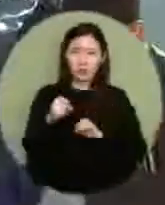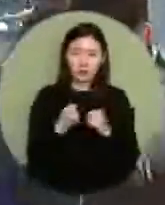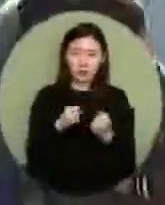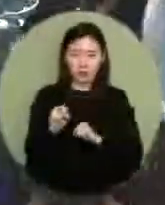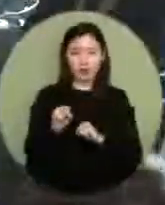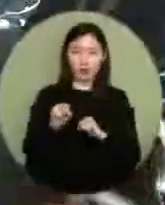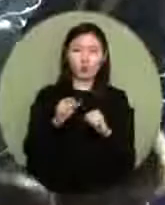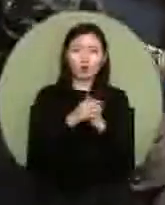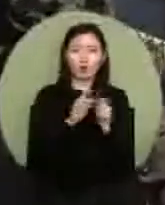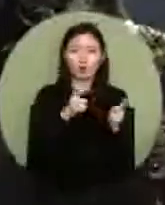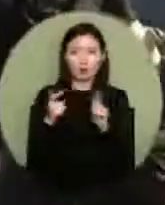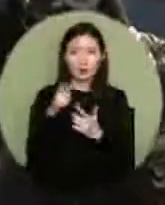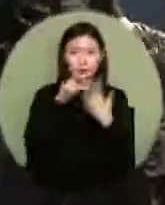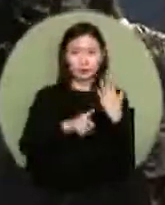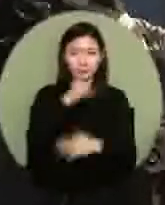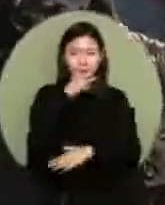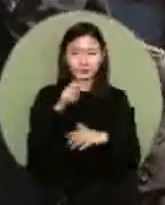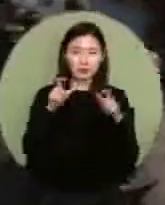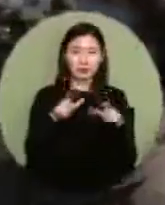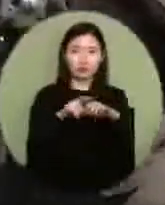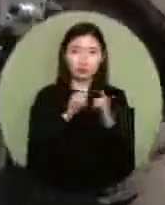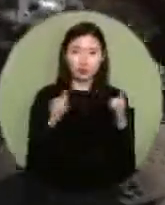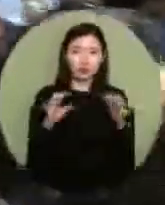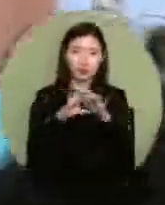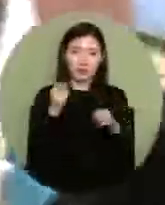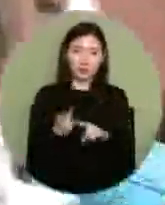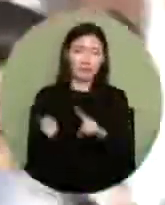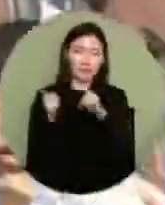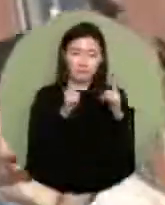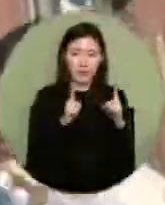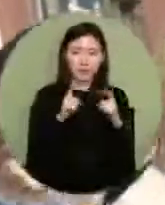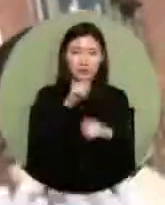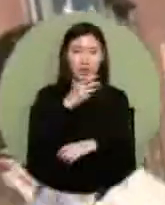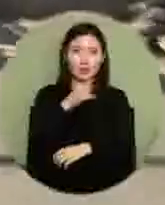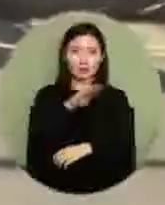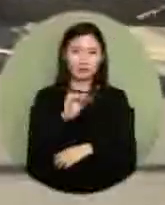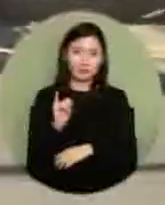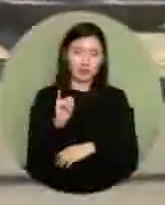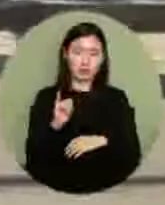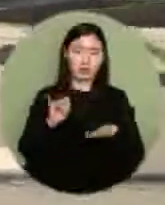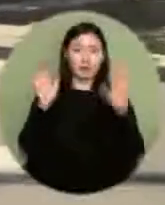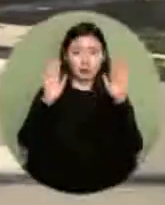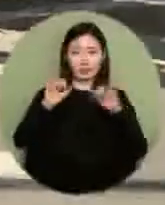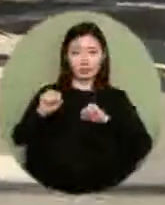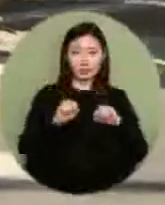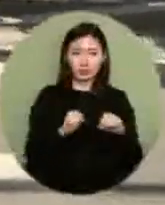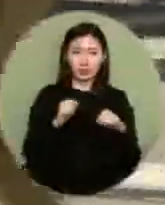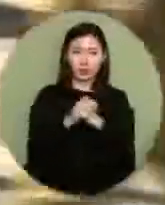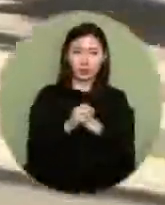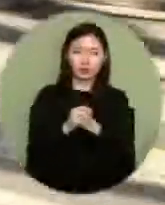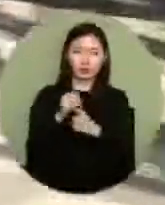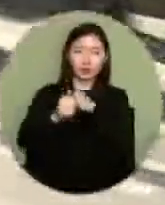프로그램으로 펼쳐졌습니다. 지역민에 의해 다시 살아난 가래비 만세운동. 독립을 염원한 선조들의 숭고한